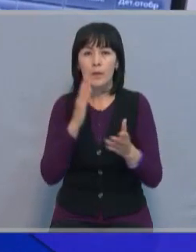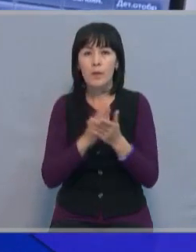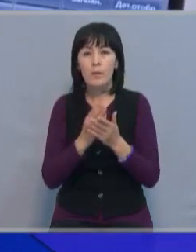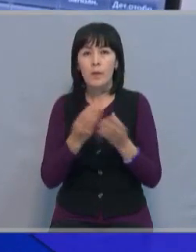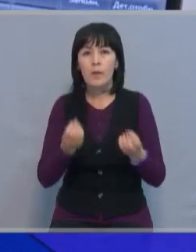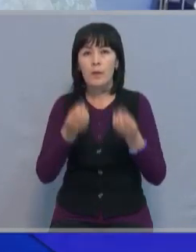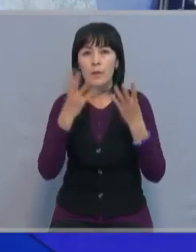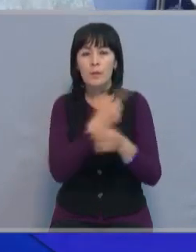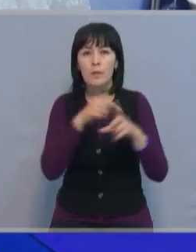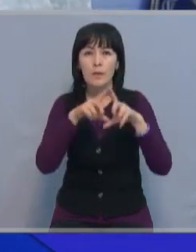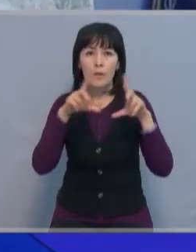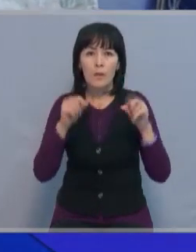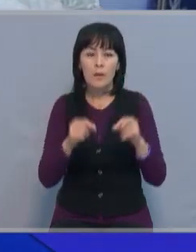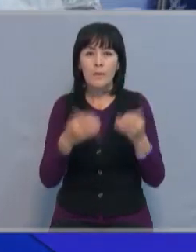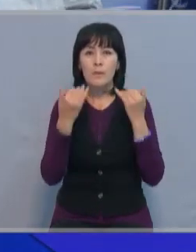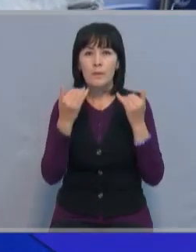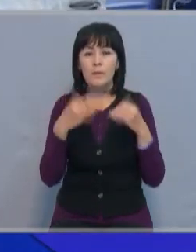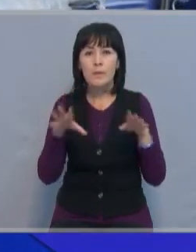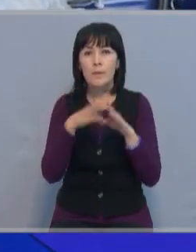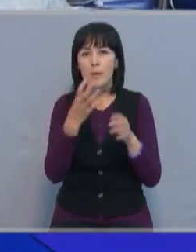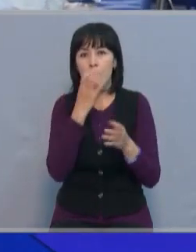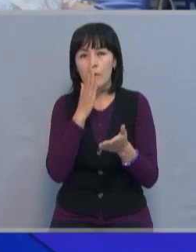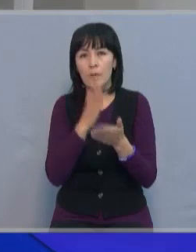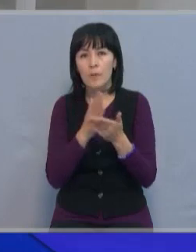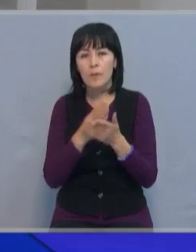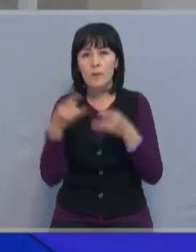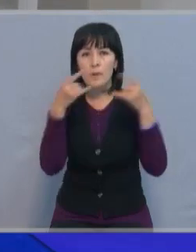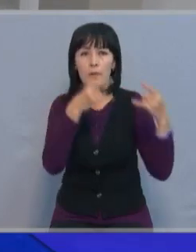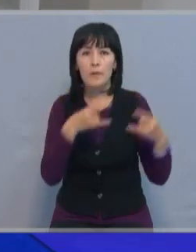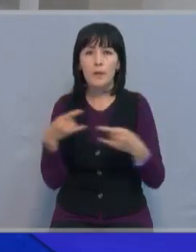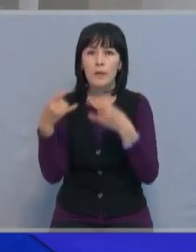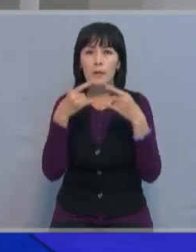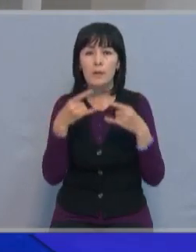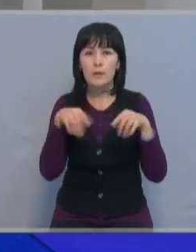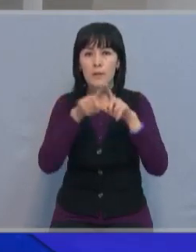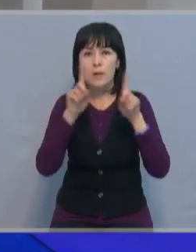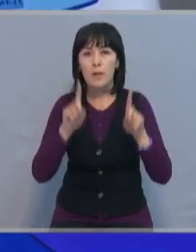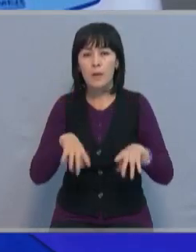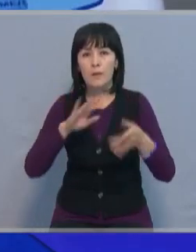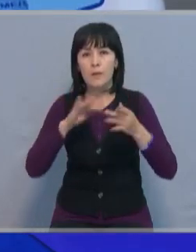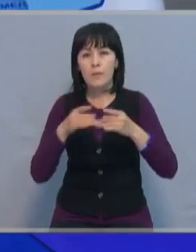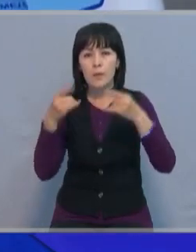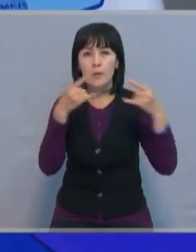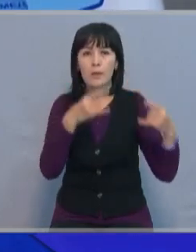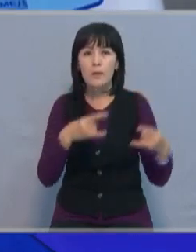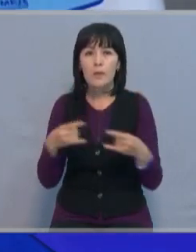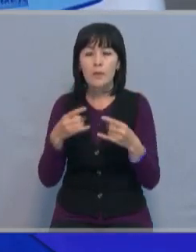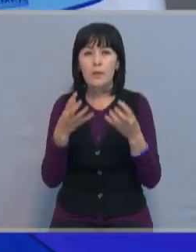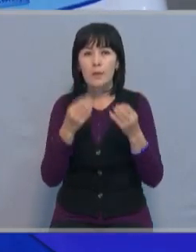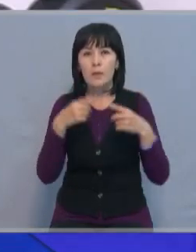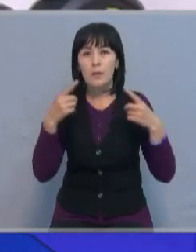Күндізгі стационар бөлімі, физиотерапия бөлімі, функционалдық диагностика аппараты, цифрлық рентген аппараты,